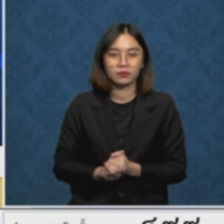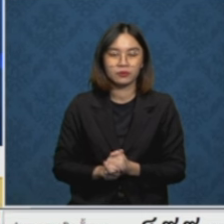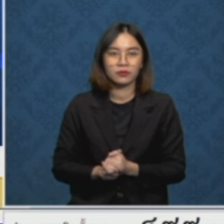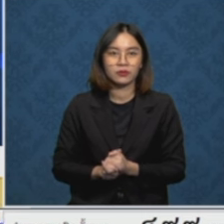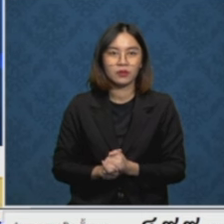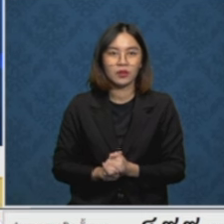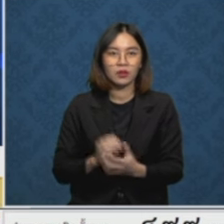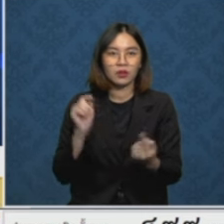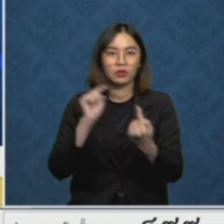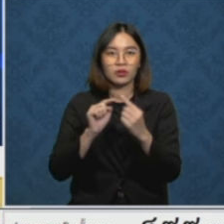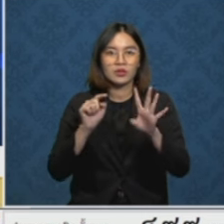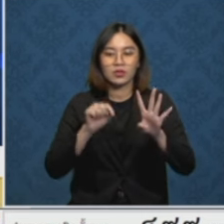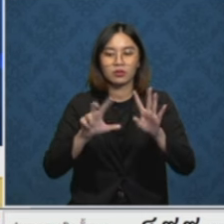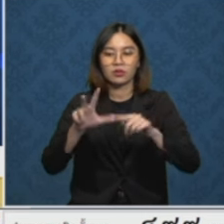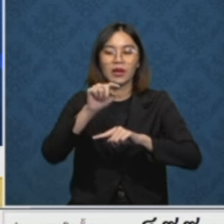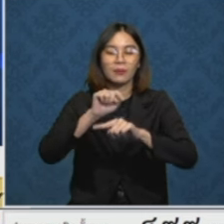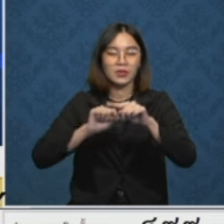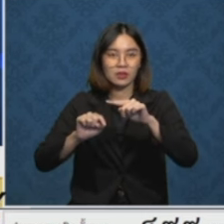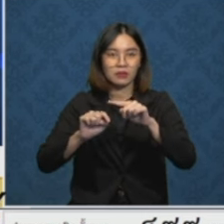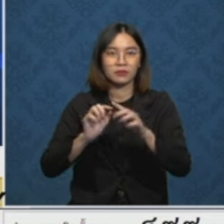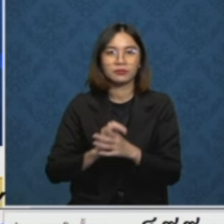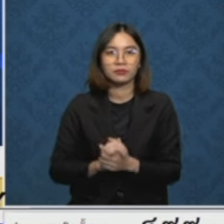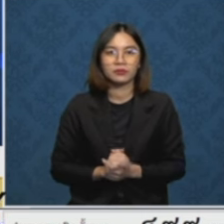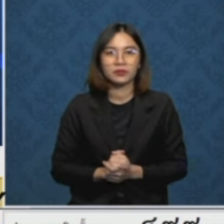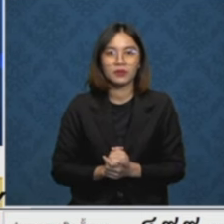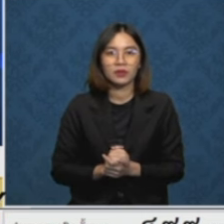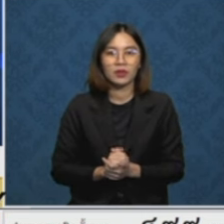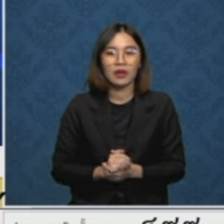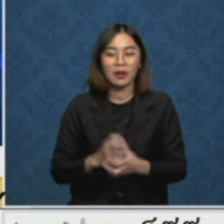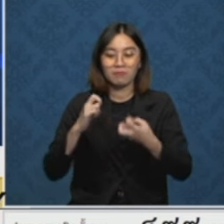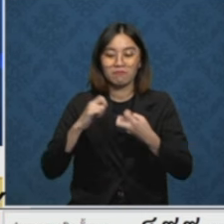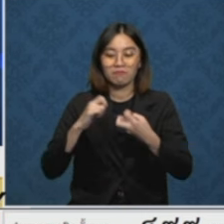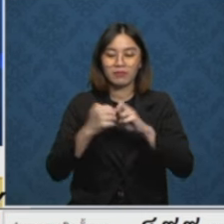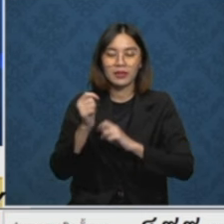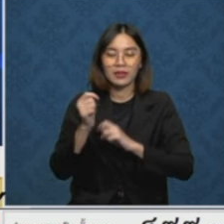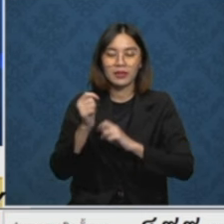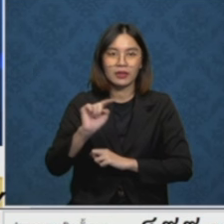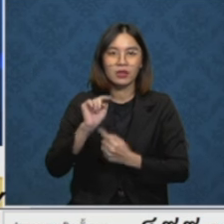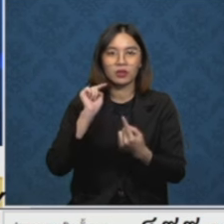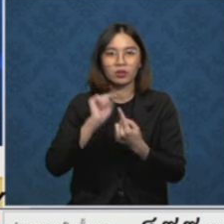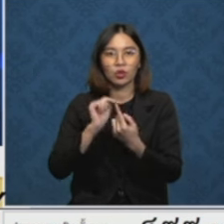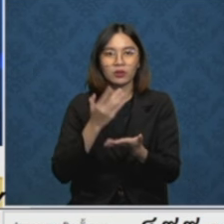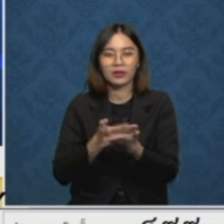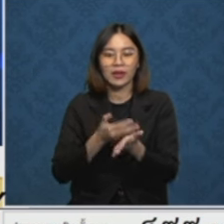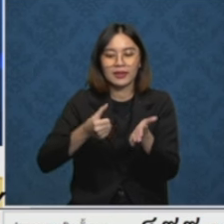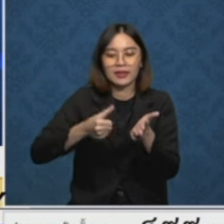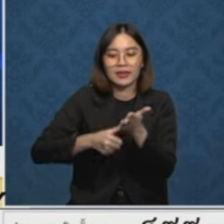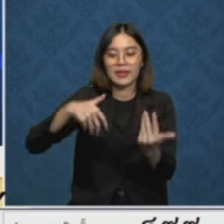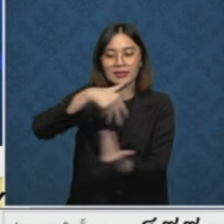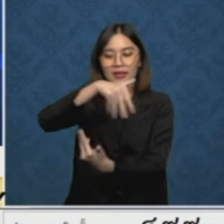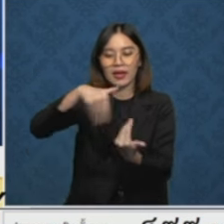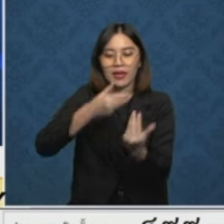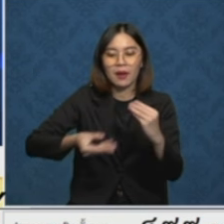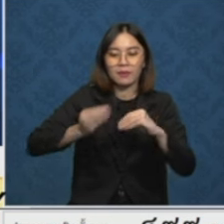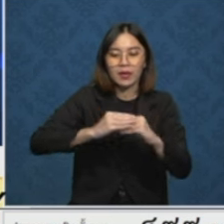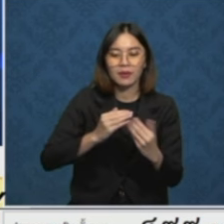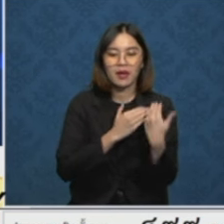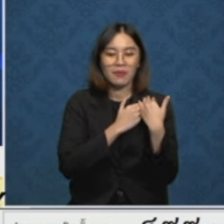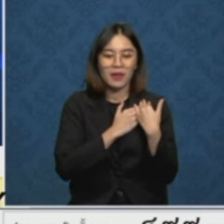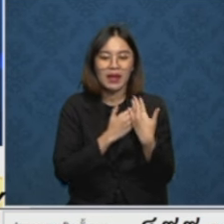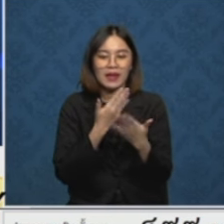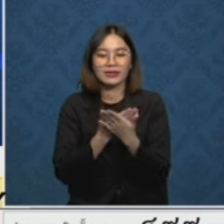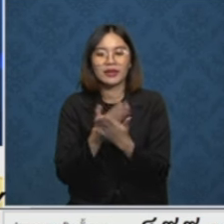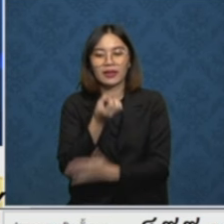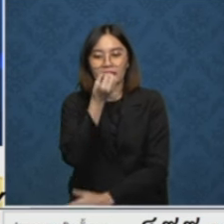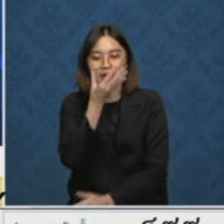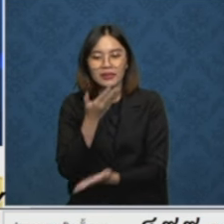ๆถึง 4.3%อันนี้มันก็จะเป็นปัญหาในเรื่องของการที่จะเพิ่มหนี้สาธารณะเพิ่มภาระในการชำระดอกเบี้ย